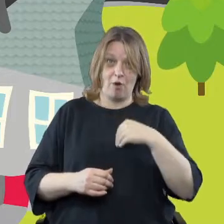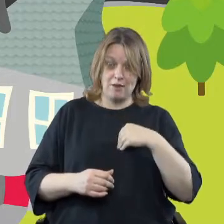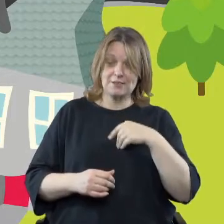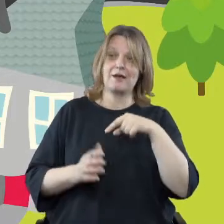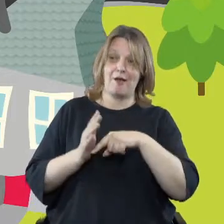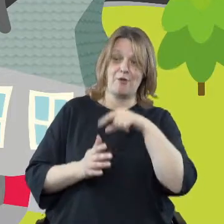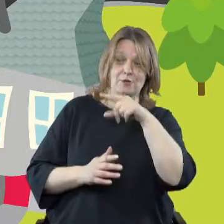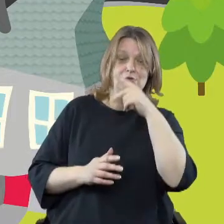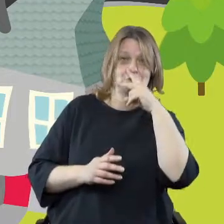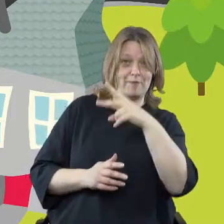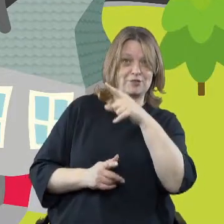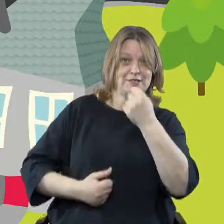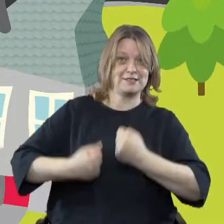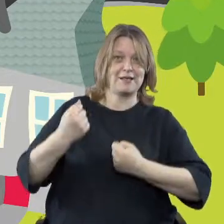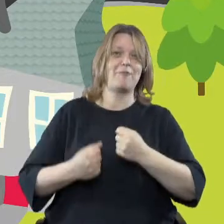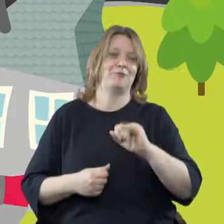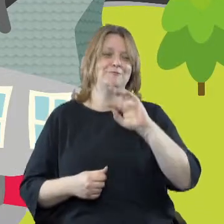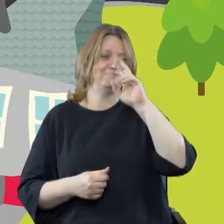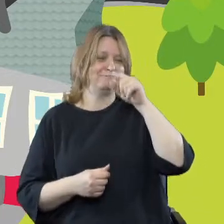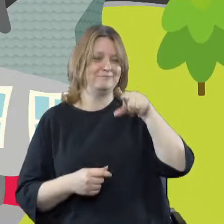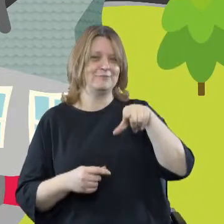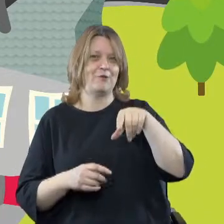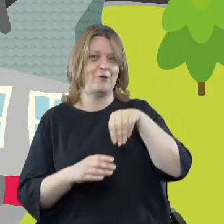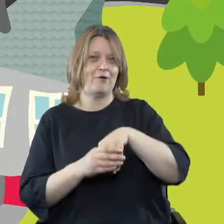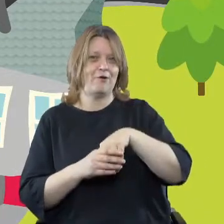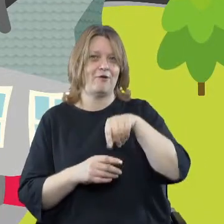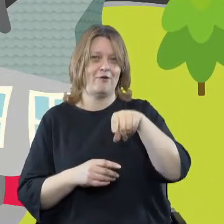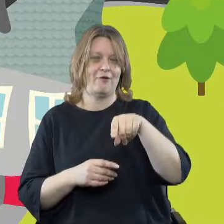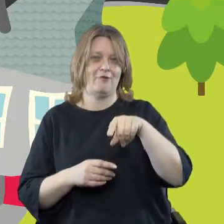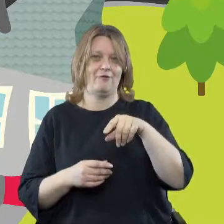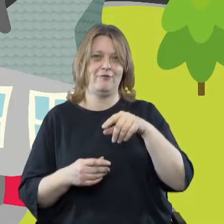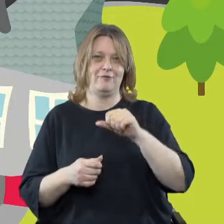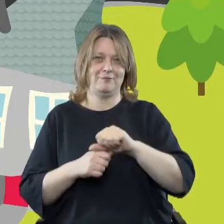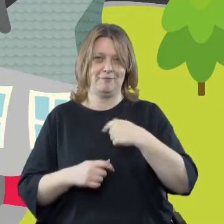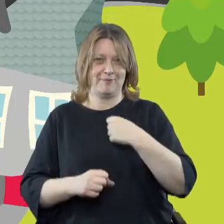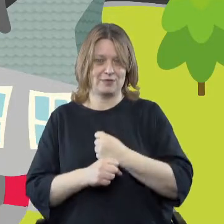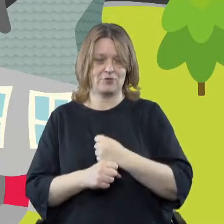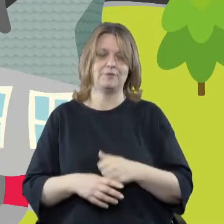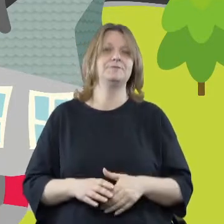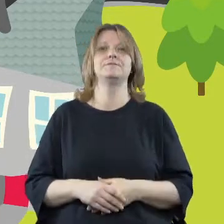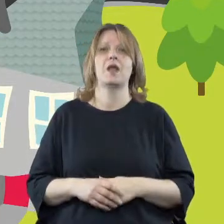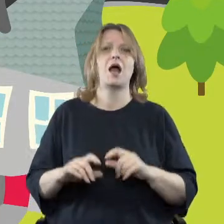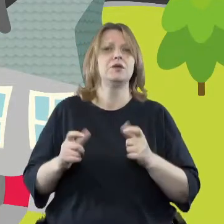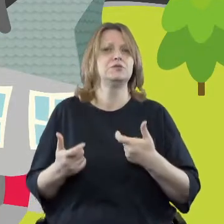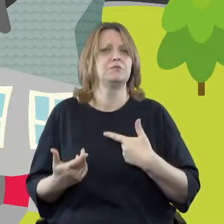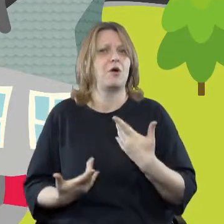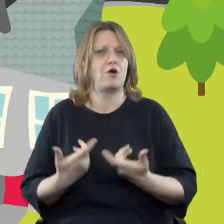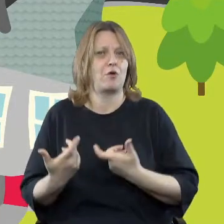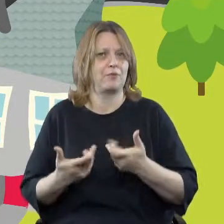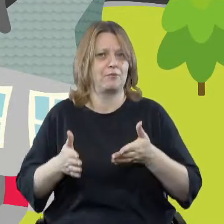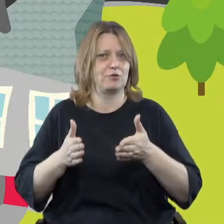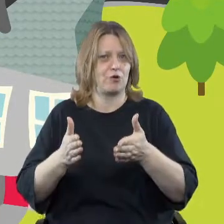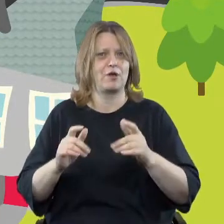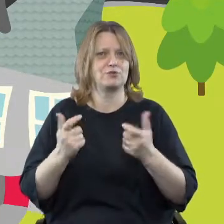zobaczycie taki oto pojazd, to znaczy, że właśnie to z nami macie zajęcia. No i co my takiego robimy, słuchajcie, na drogach? Otóż